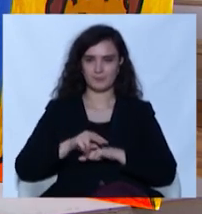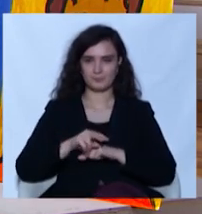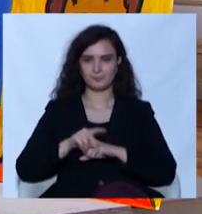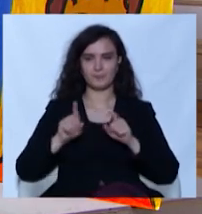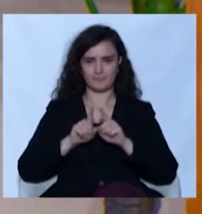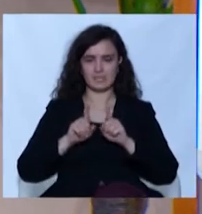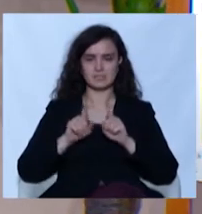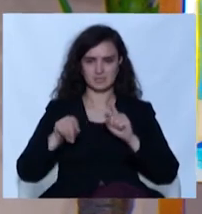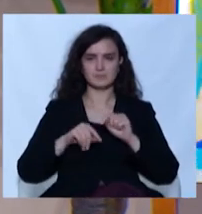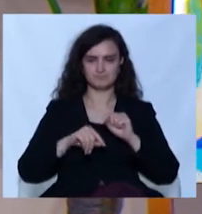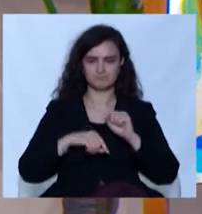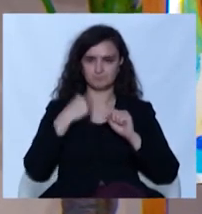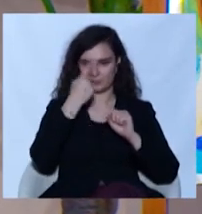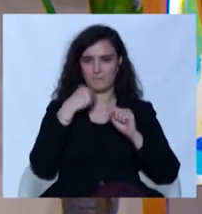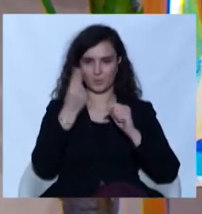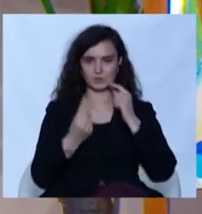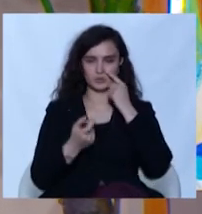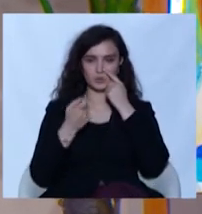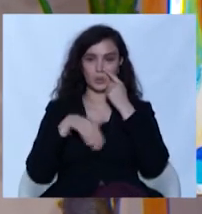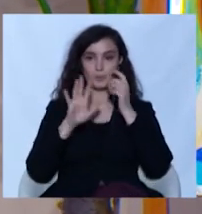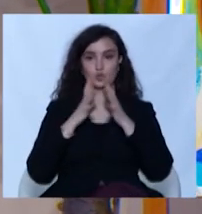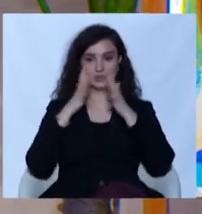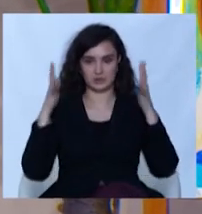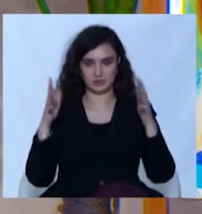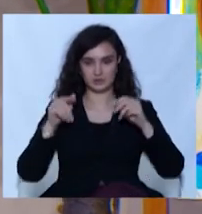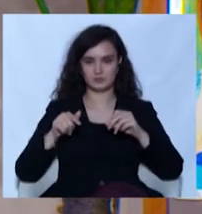ესეც პორტრეტია. ცოტა უფრო დიდი